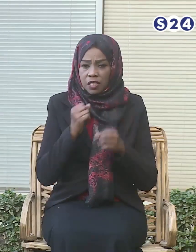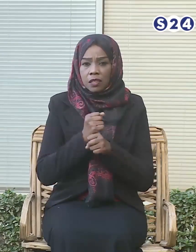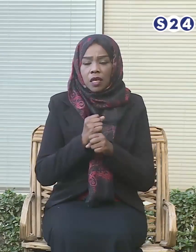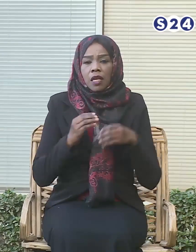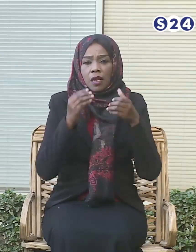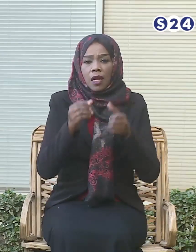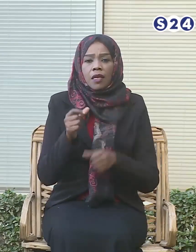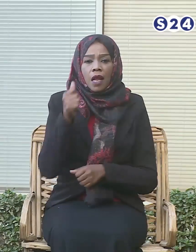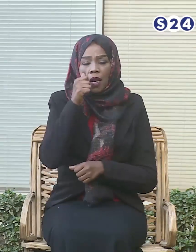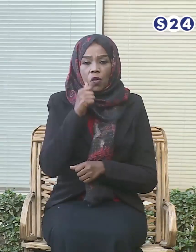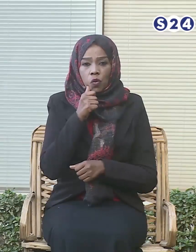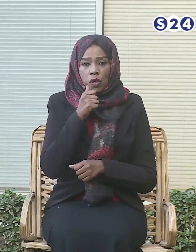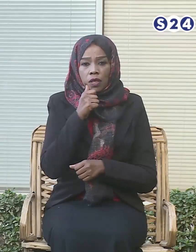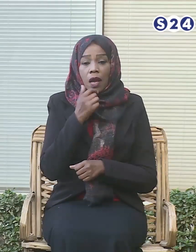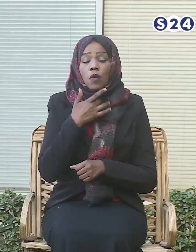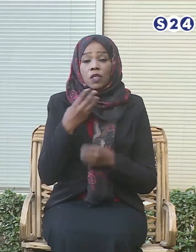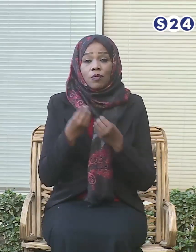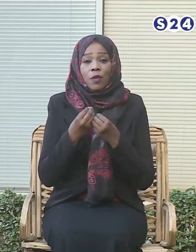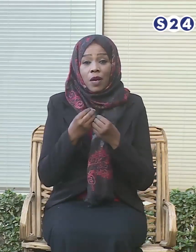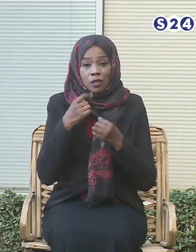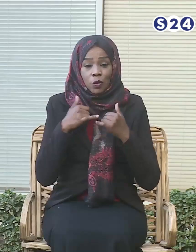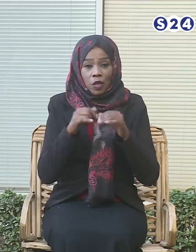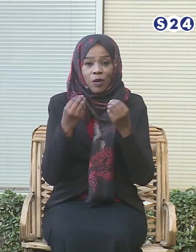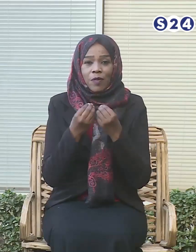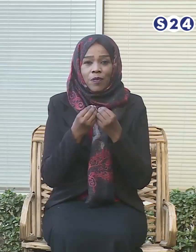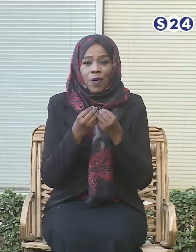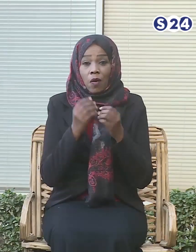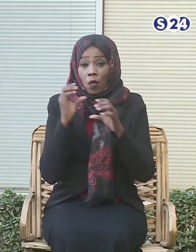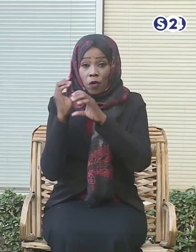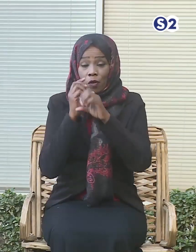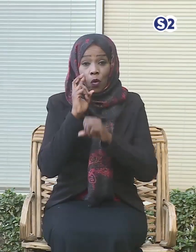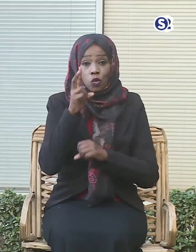لوطننا السودان. عايزين مع بعض نتابع معاكم باقي الفيديو كليب ونشوف عزة في هواك.